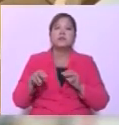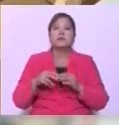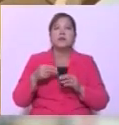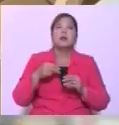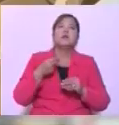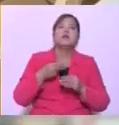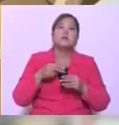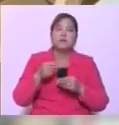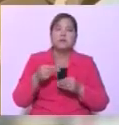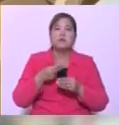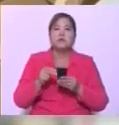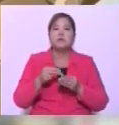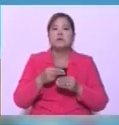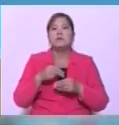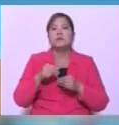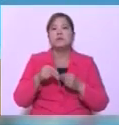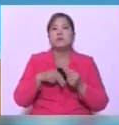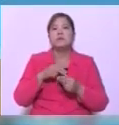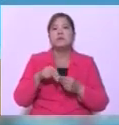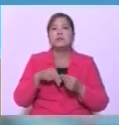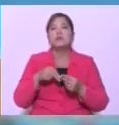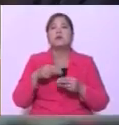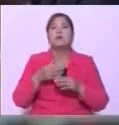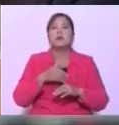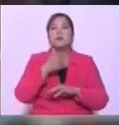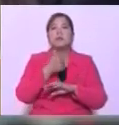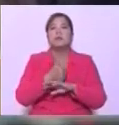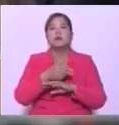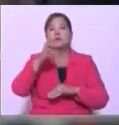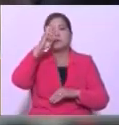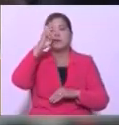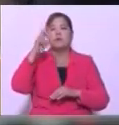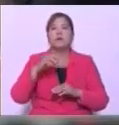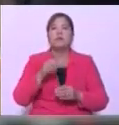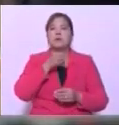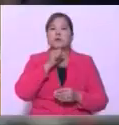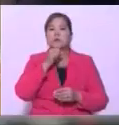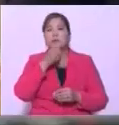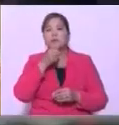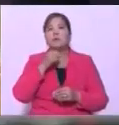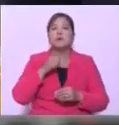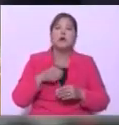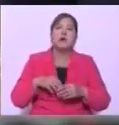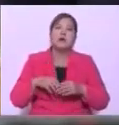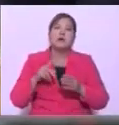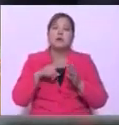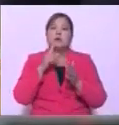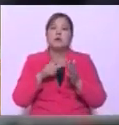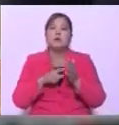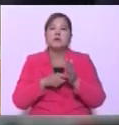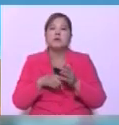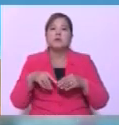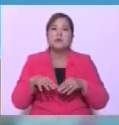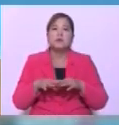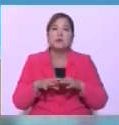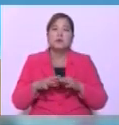Свыше 8 тысяч из них не подлежат восстановлению. Глава государства, отвечая на вопрос журналистов, напомнил, что подобные стихийные бедствия